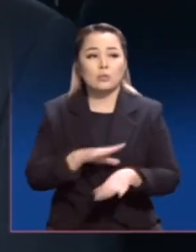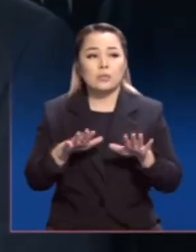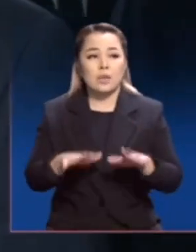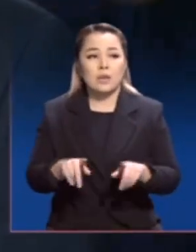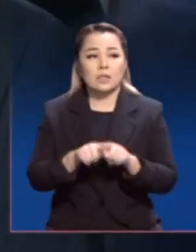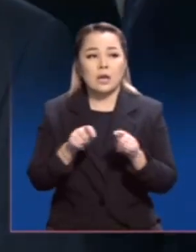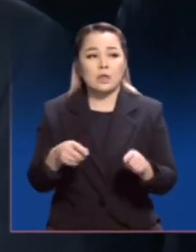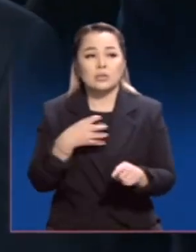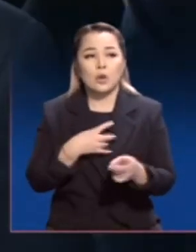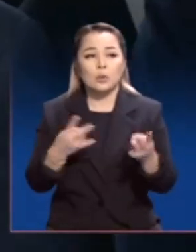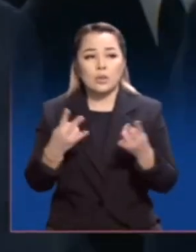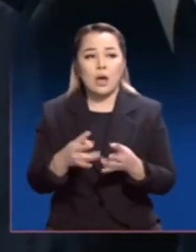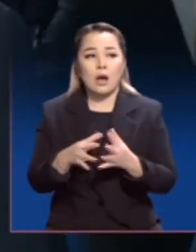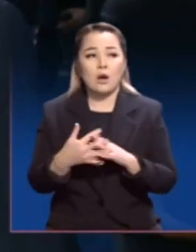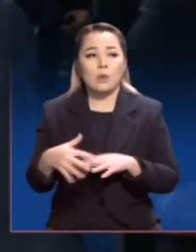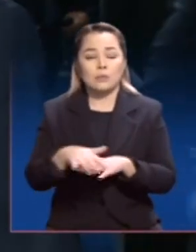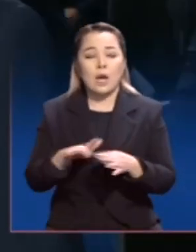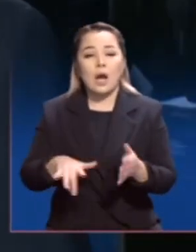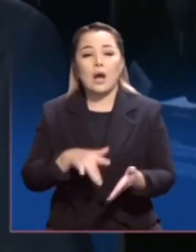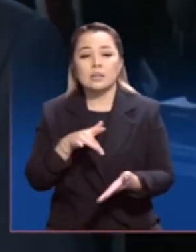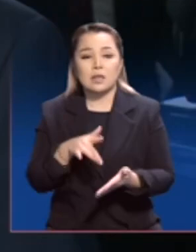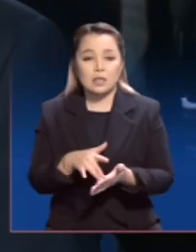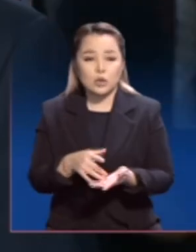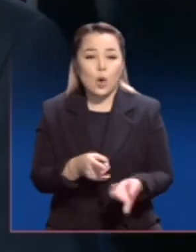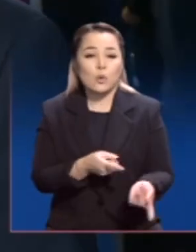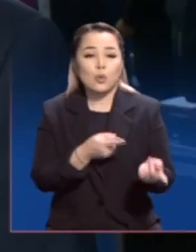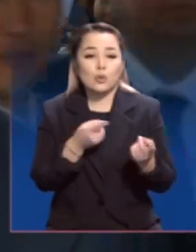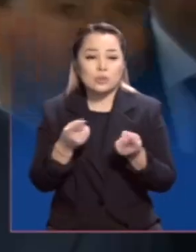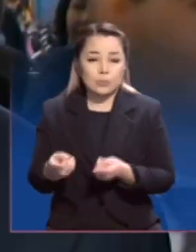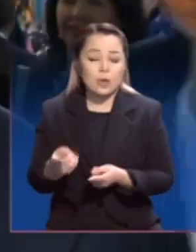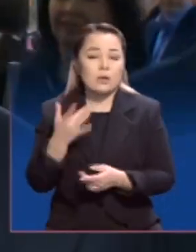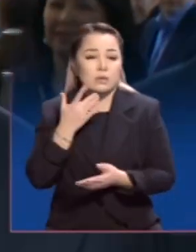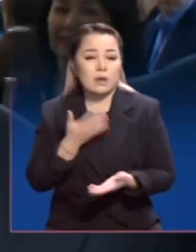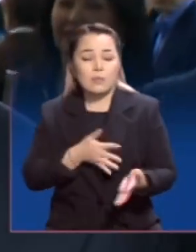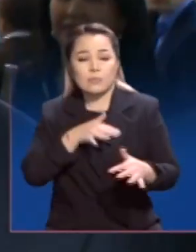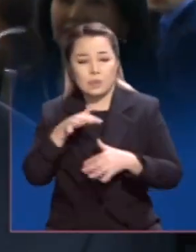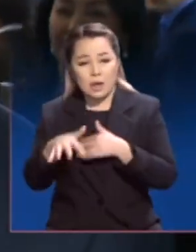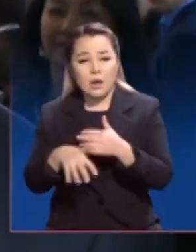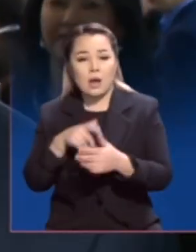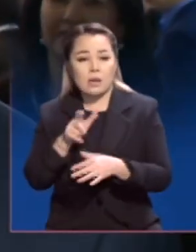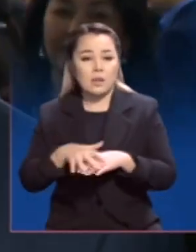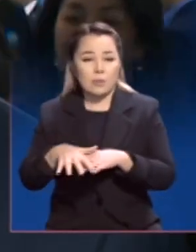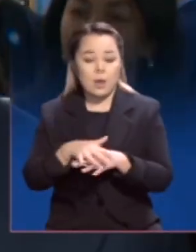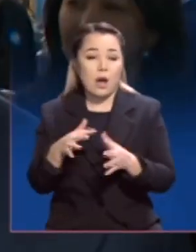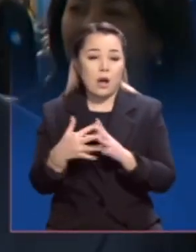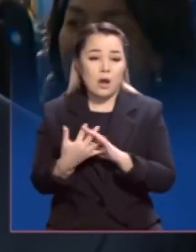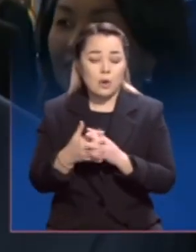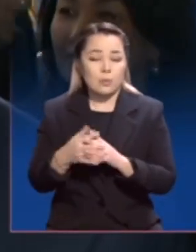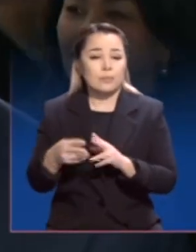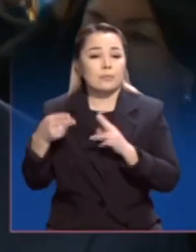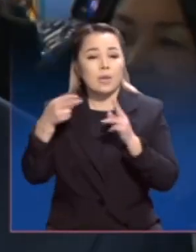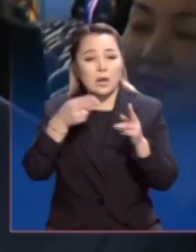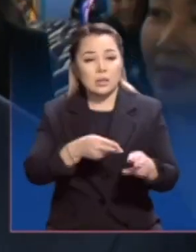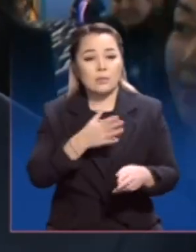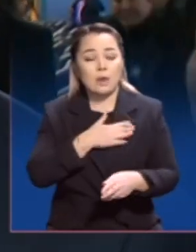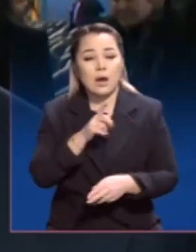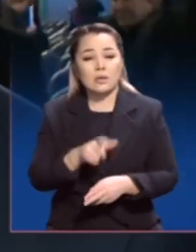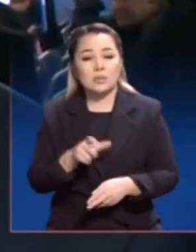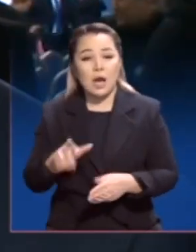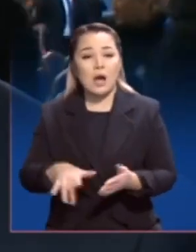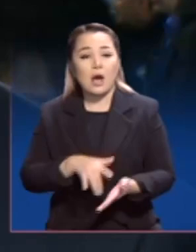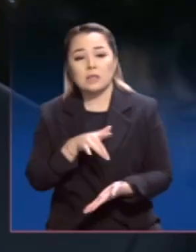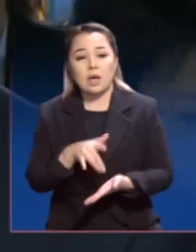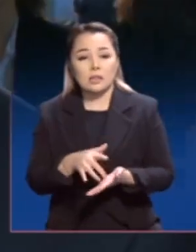қажет. Өйткені өкінішке орай ауылдан қалаға әлі көш тоқтаған жоқ. Әсіресе ауылға барып жұмыс істейтін мықты біздің азаматтар